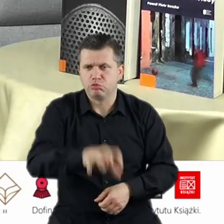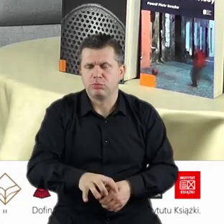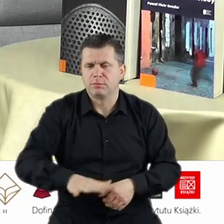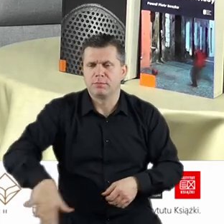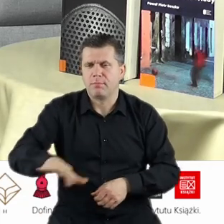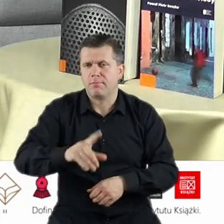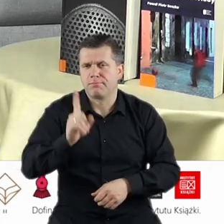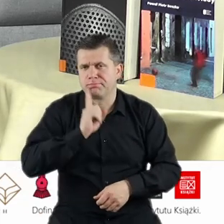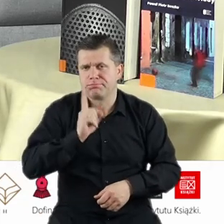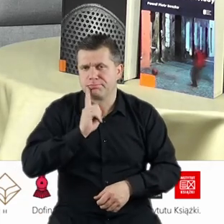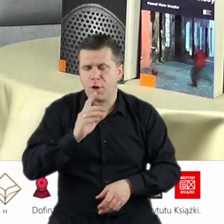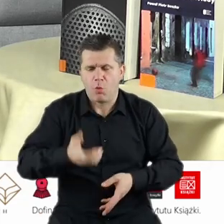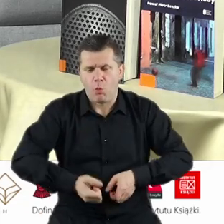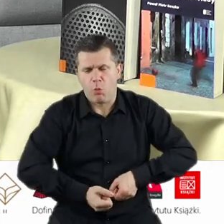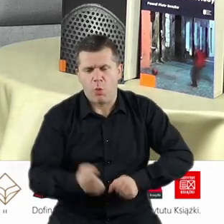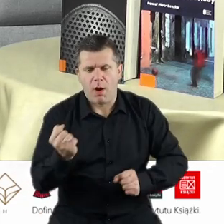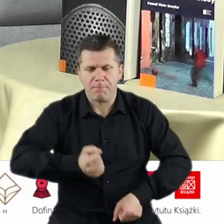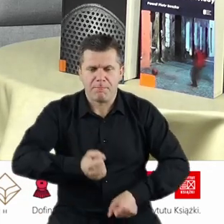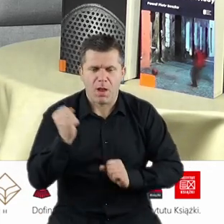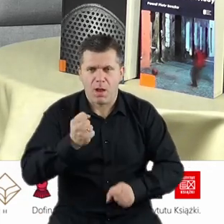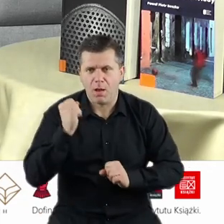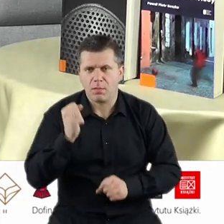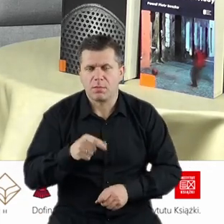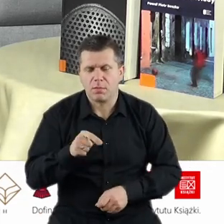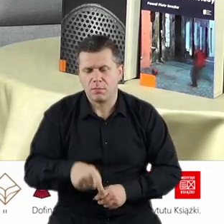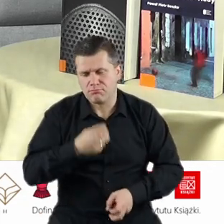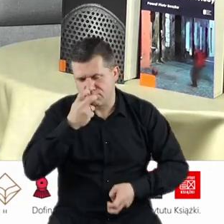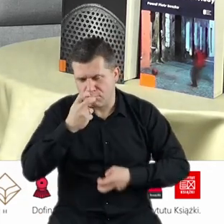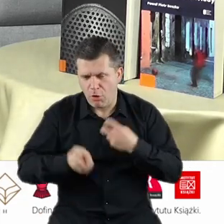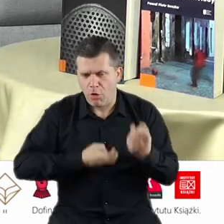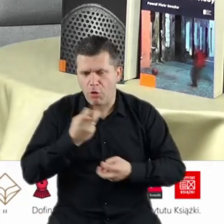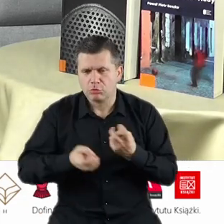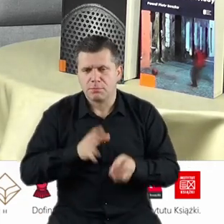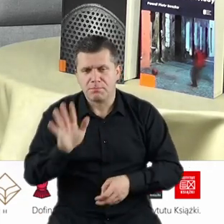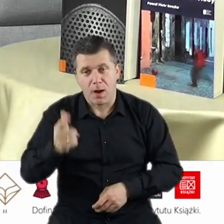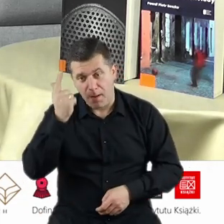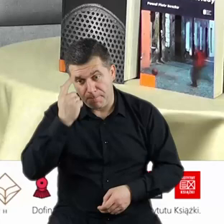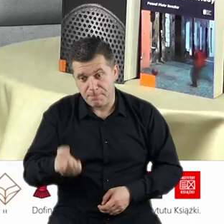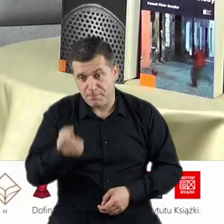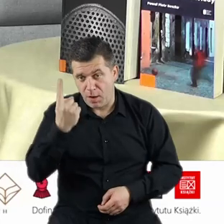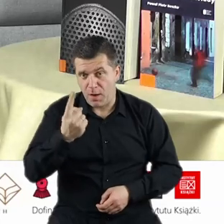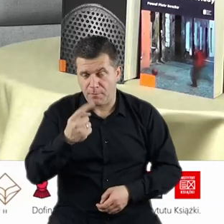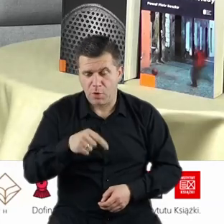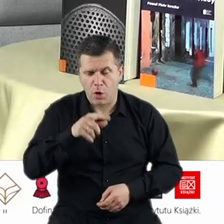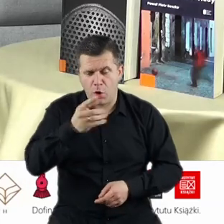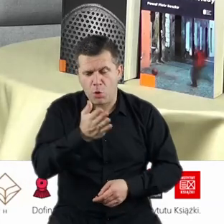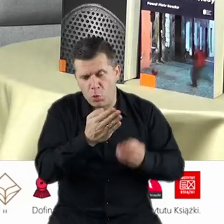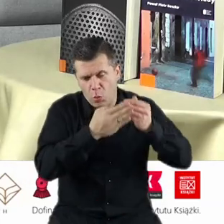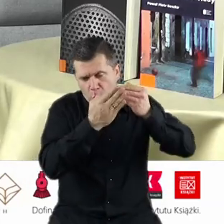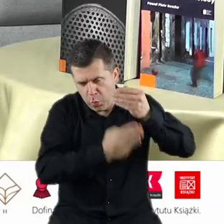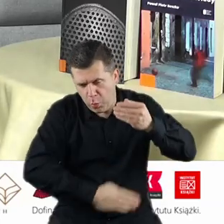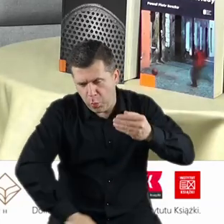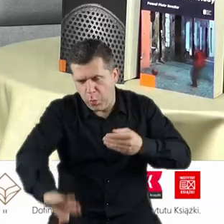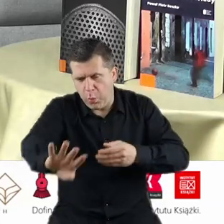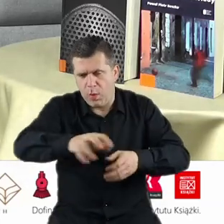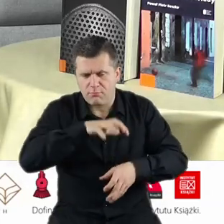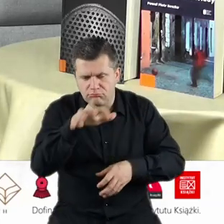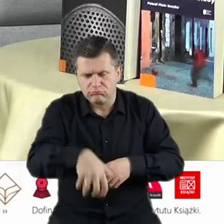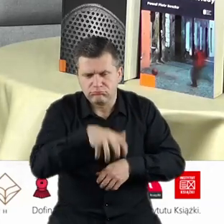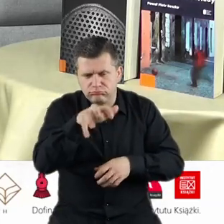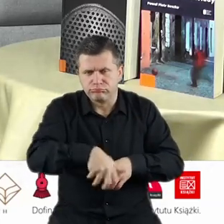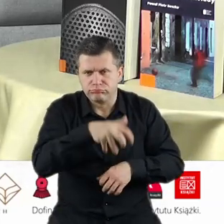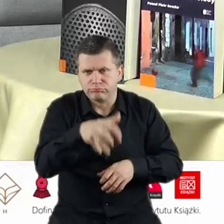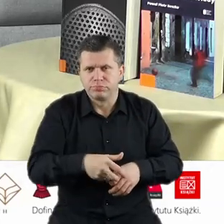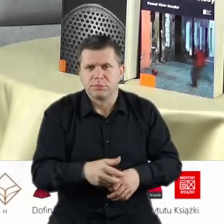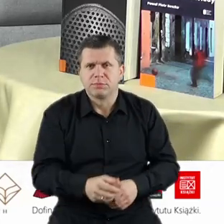grupę panów z Lublina, którzy z łopatą. Którzy mieli taki pomysł, że po prostu wykopią dół,